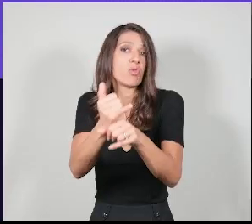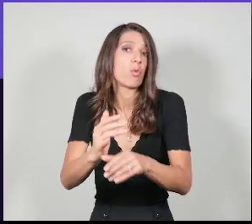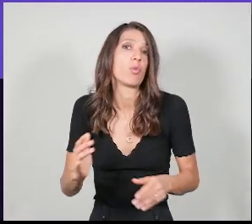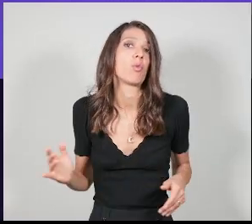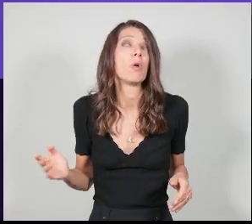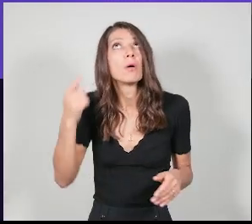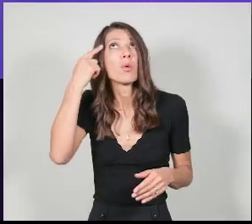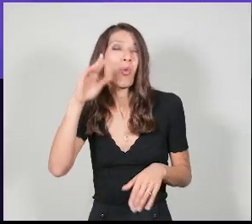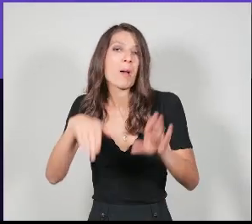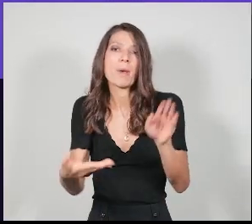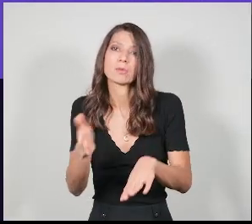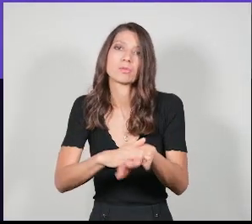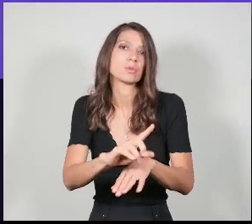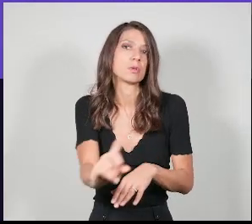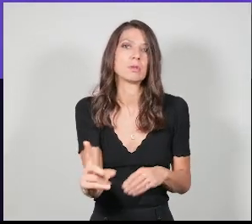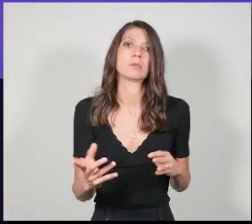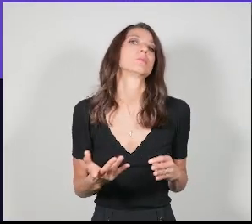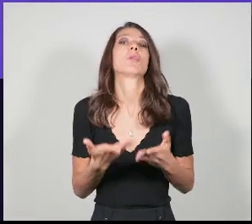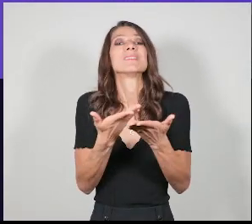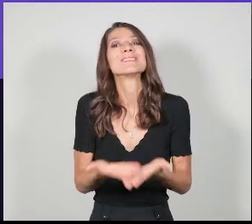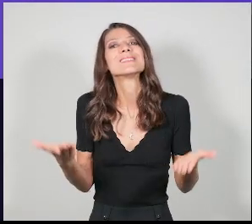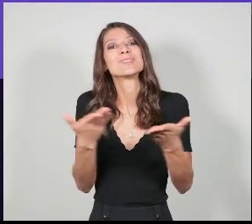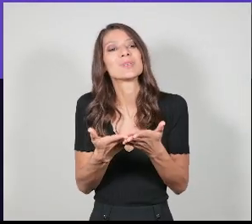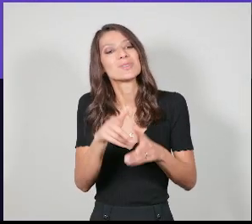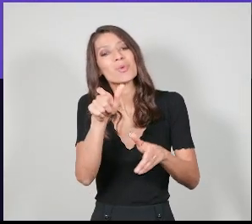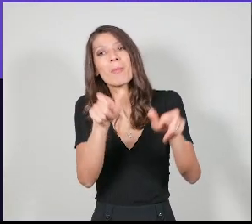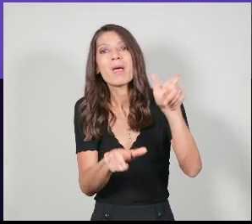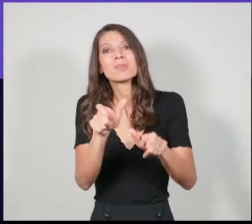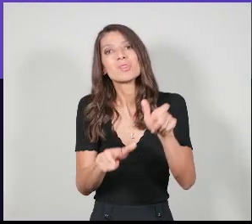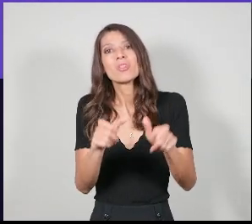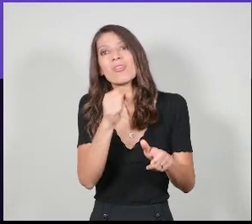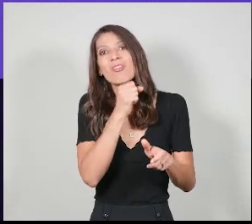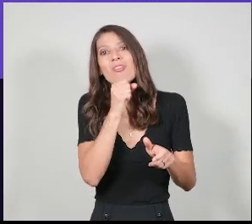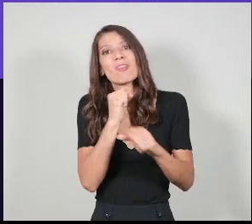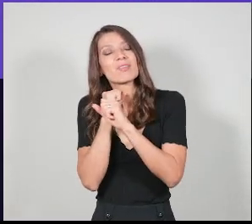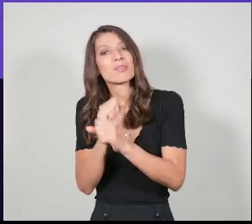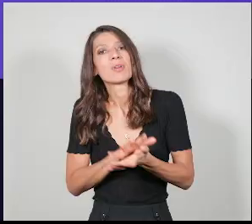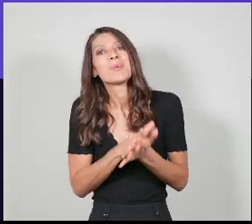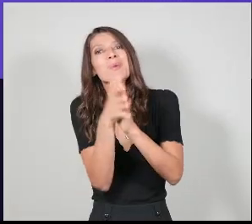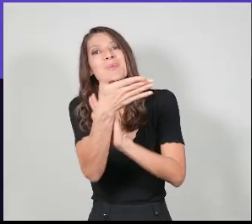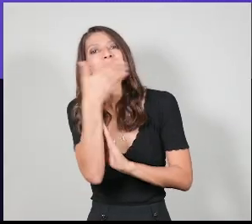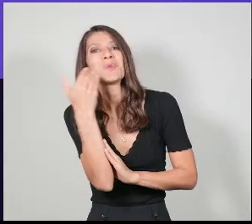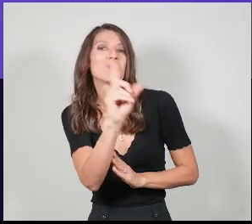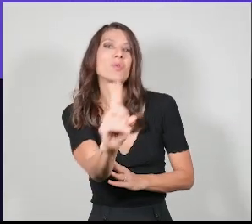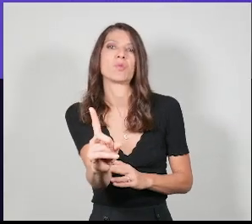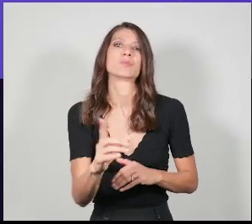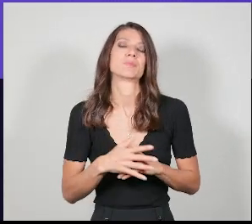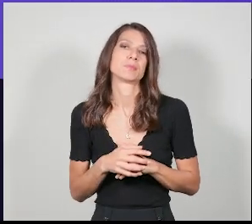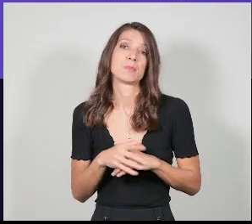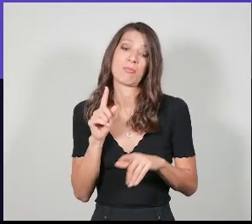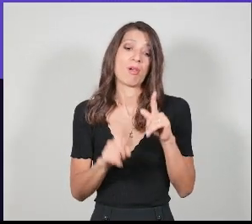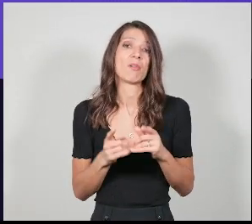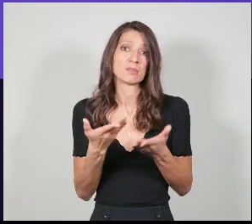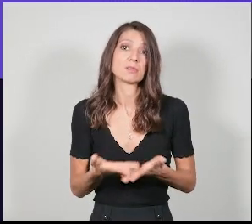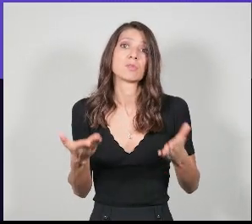croit que ça va permettre d'améliorer la vie de personnes qui sont dans des situations parfois de très très grande fragilité et de très